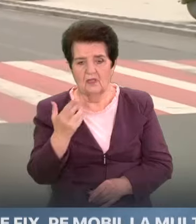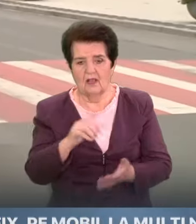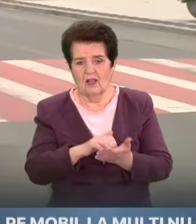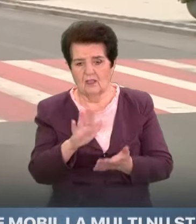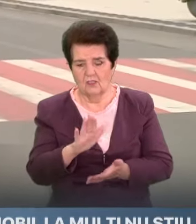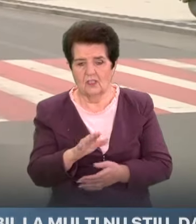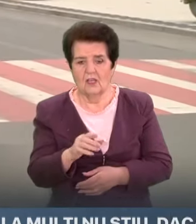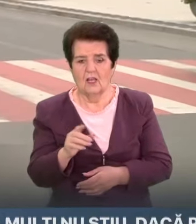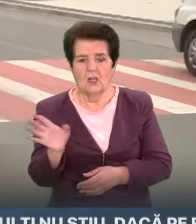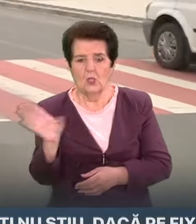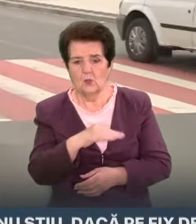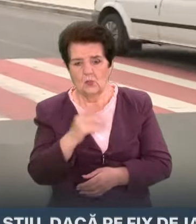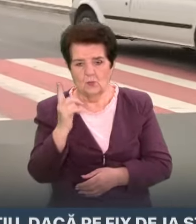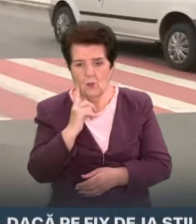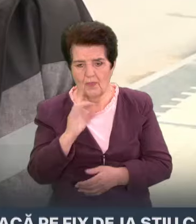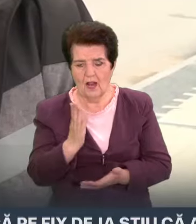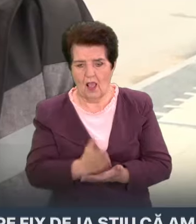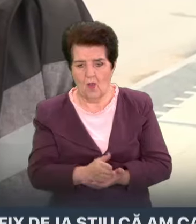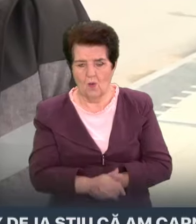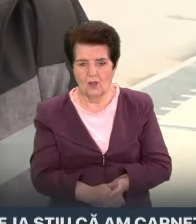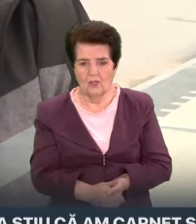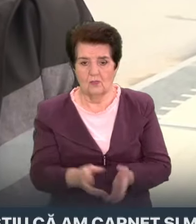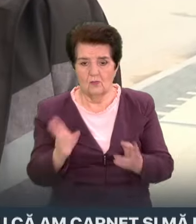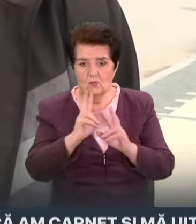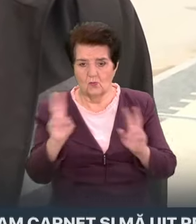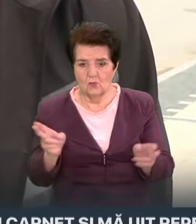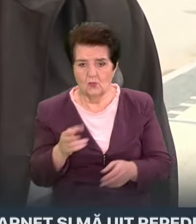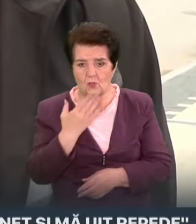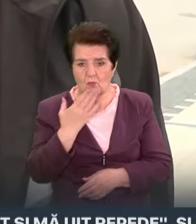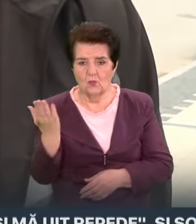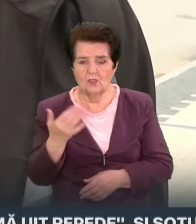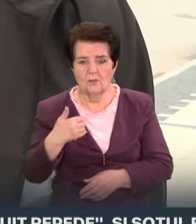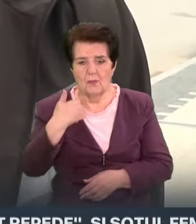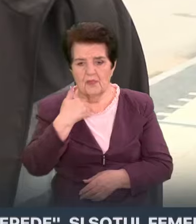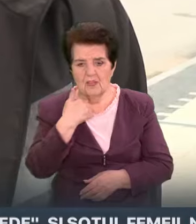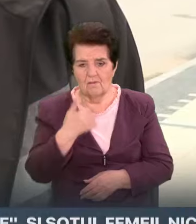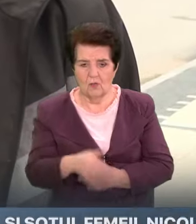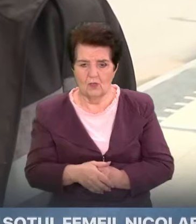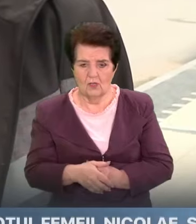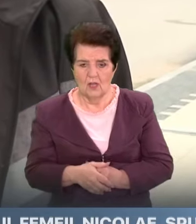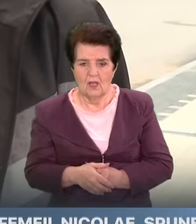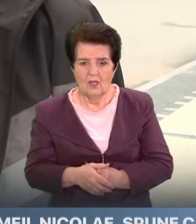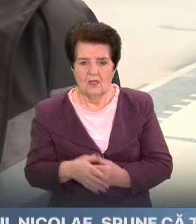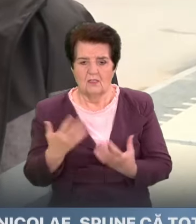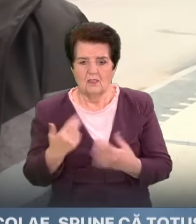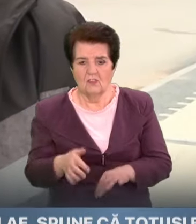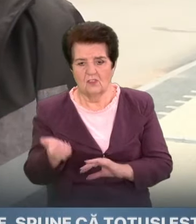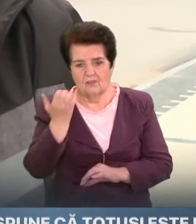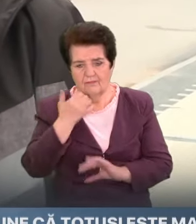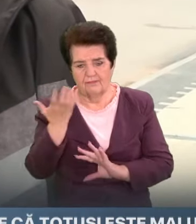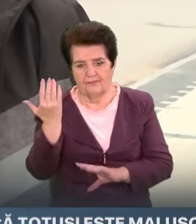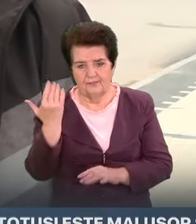el, întrucât toți au telefon mobil. Nici nu știu când ultima dată m-am folosit de telefonul fix. Telefonul fix deja este de domeniul